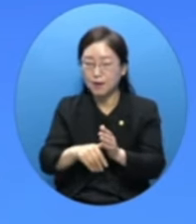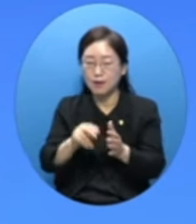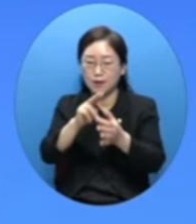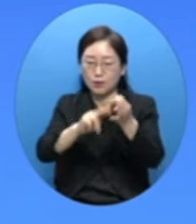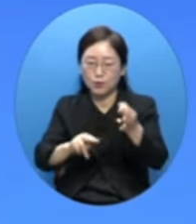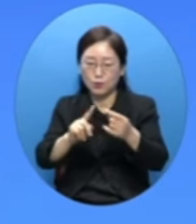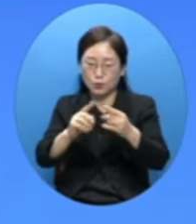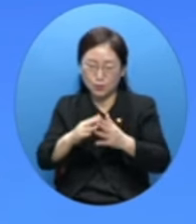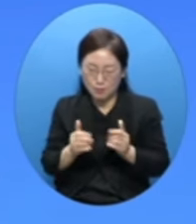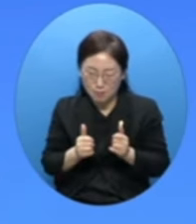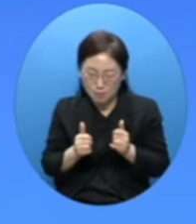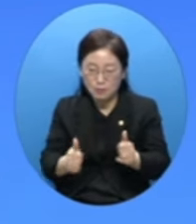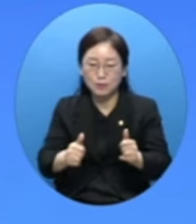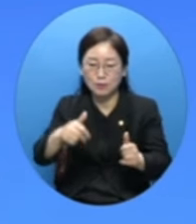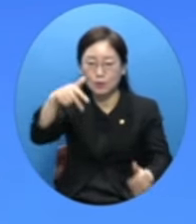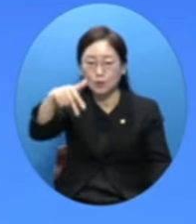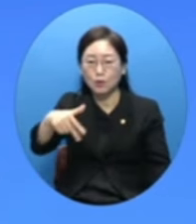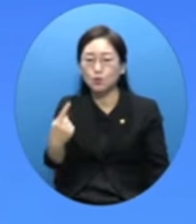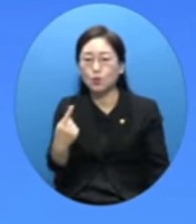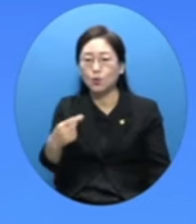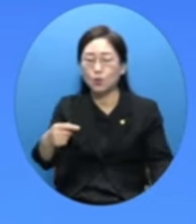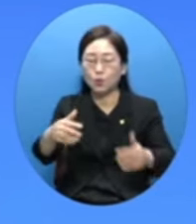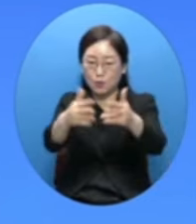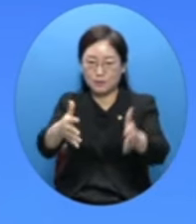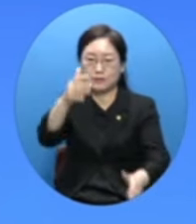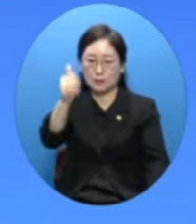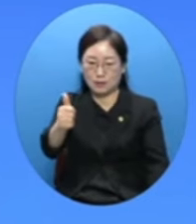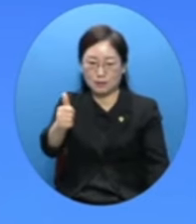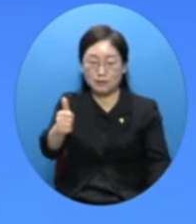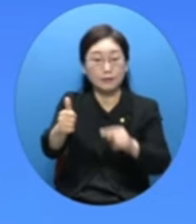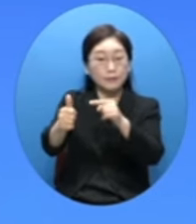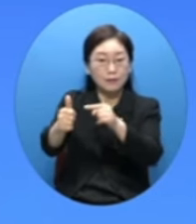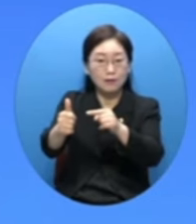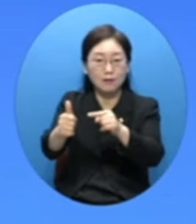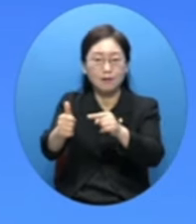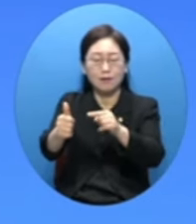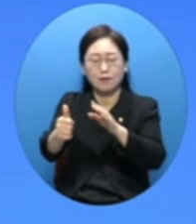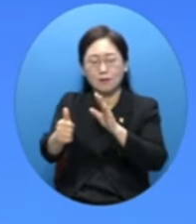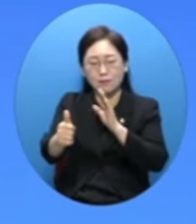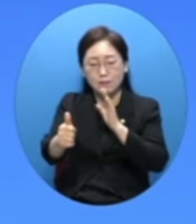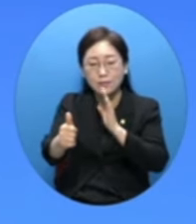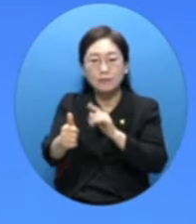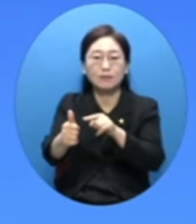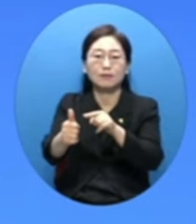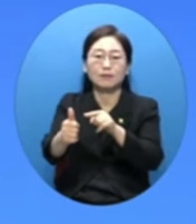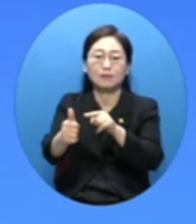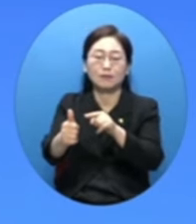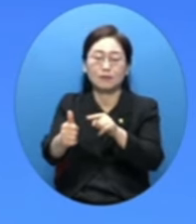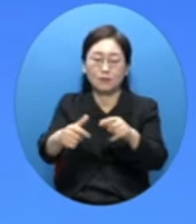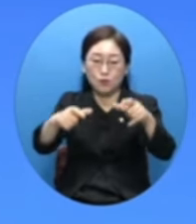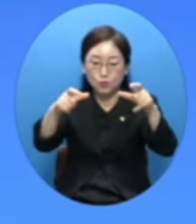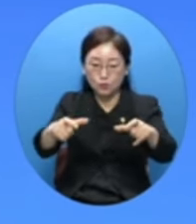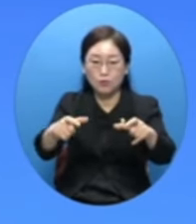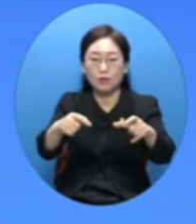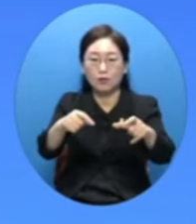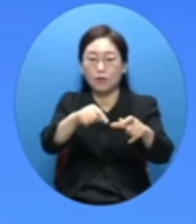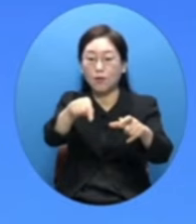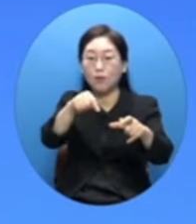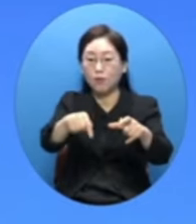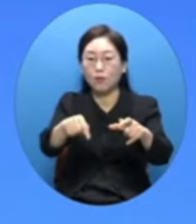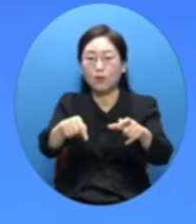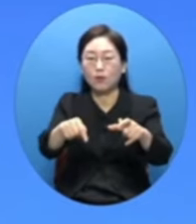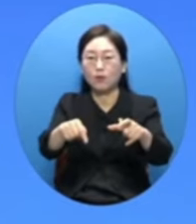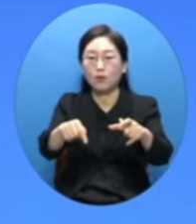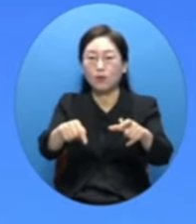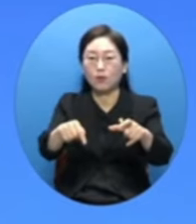있는 조장이 계셨는데 이분이 얼마나 그 구역과 그